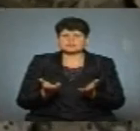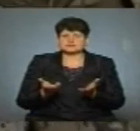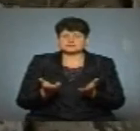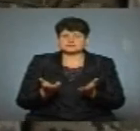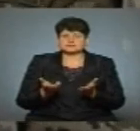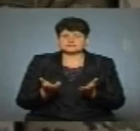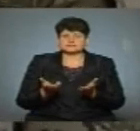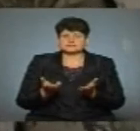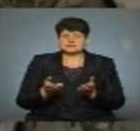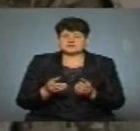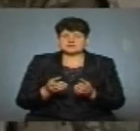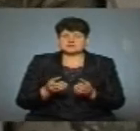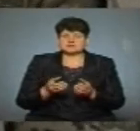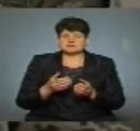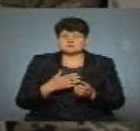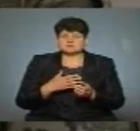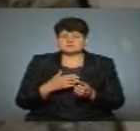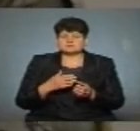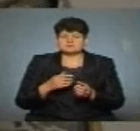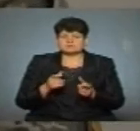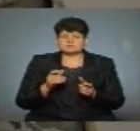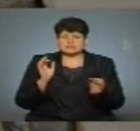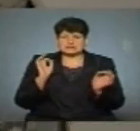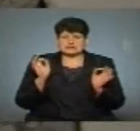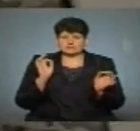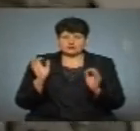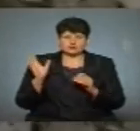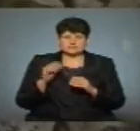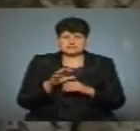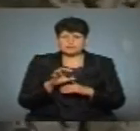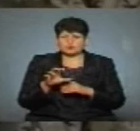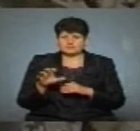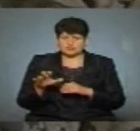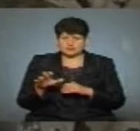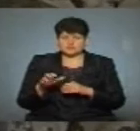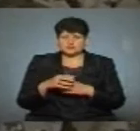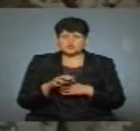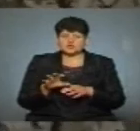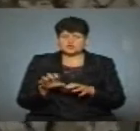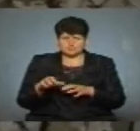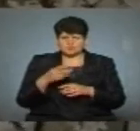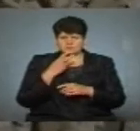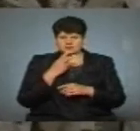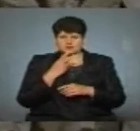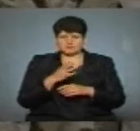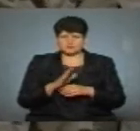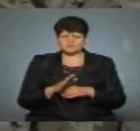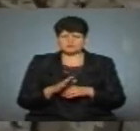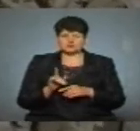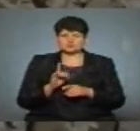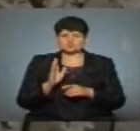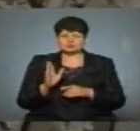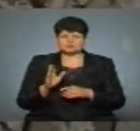якась тривога, то вже по цих тваринках, по котах і собаках ми вже помічаємо, що щось